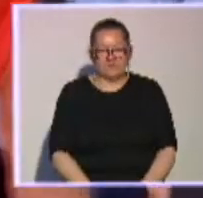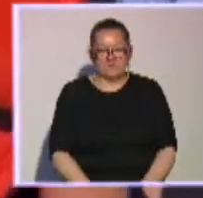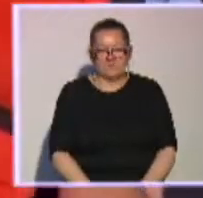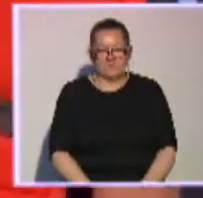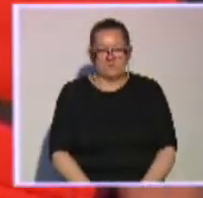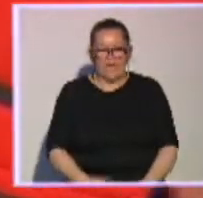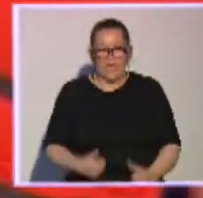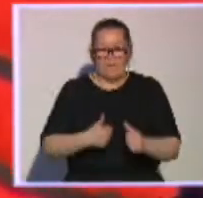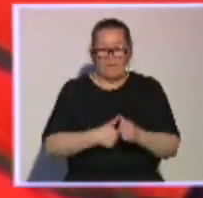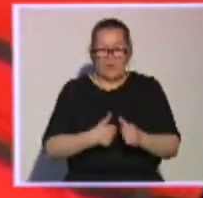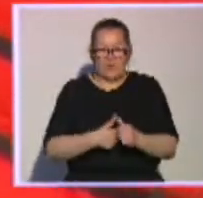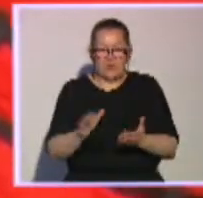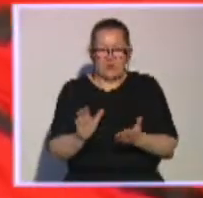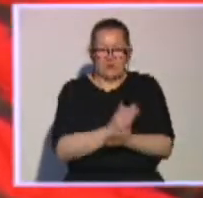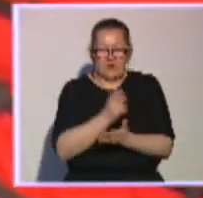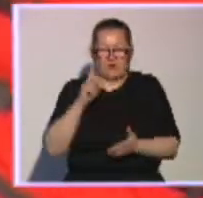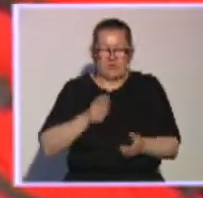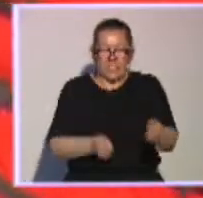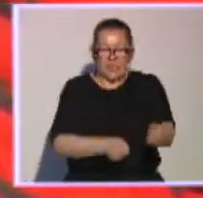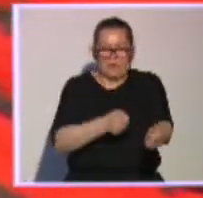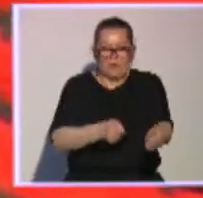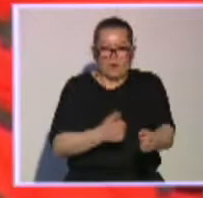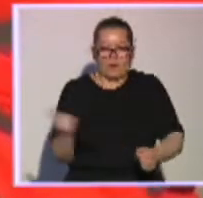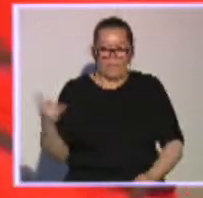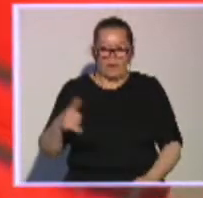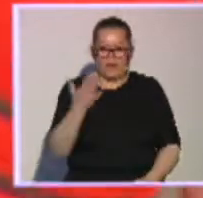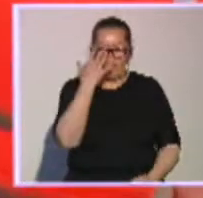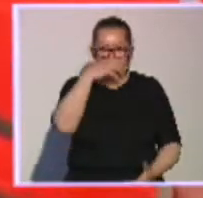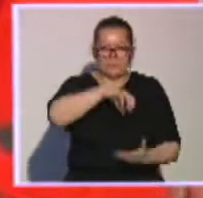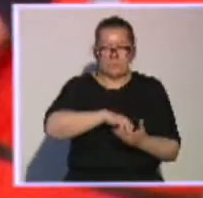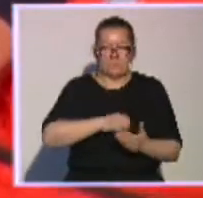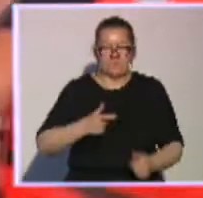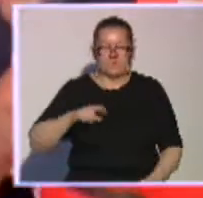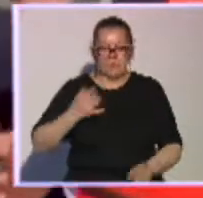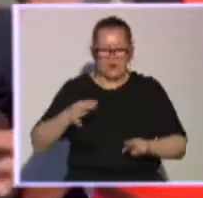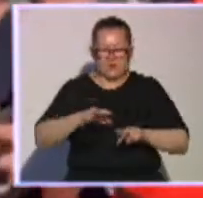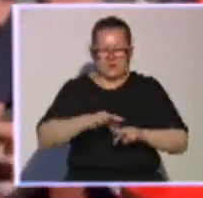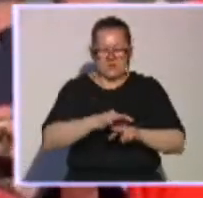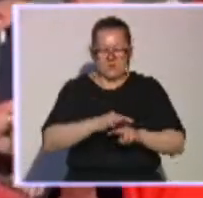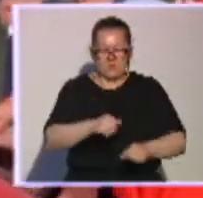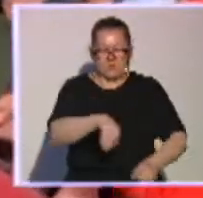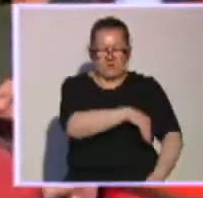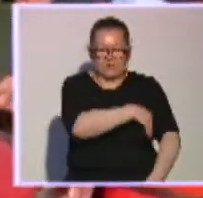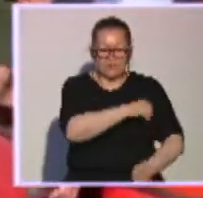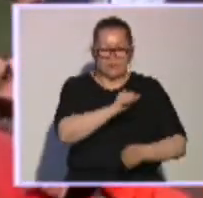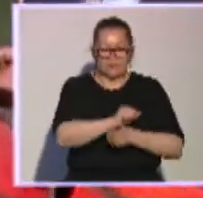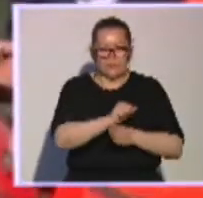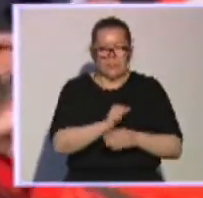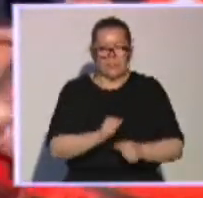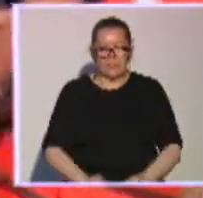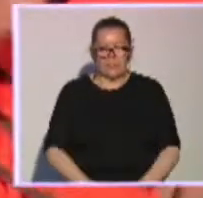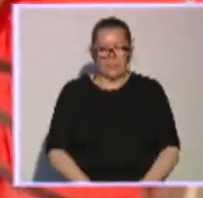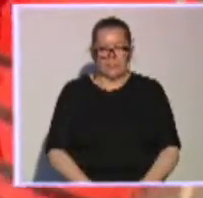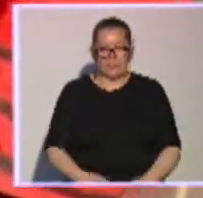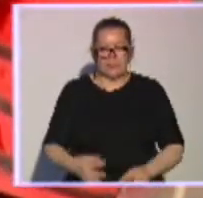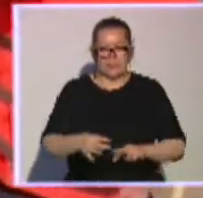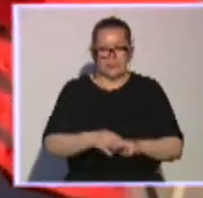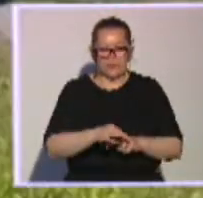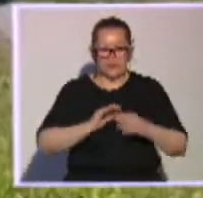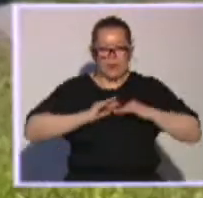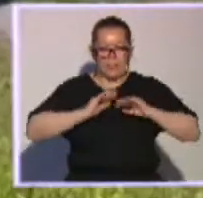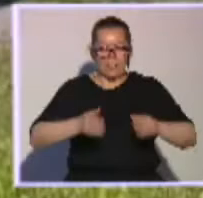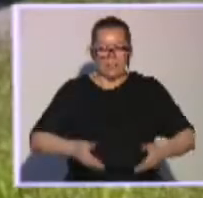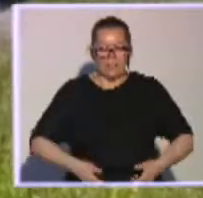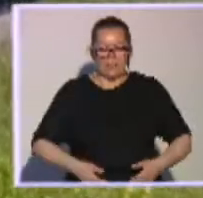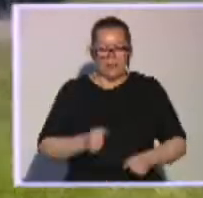ape. Prietenul său a fost salvat de pompierii chemați la fața locului. Tânărul se căsătorise la sfârșitul săptămânii trecute, iar soția sa,